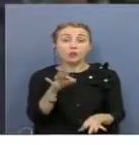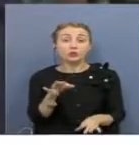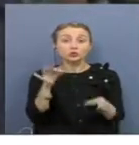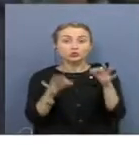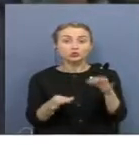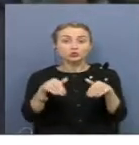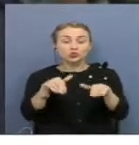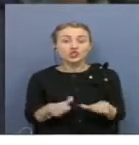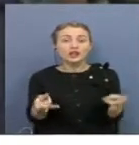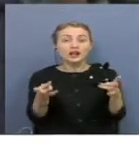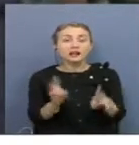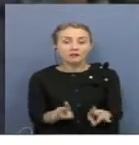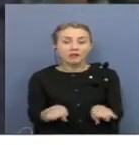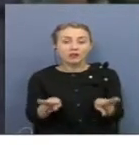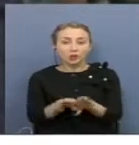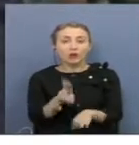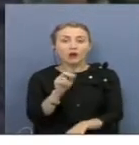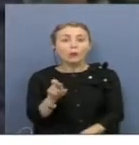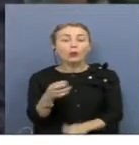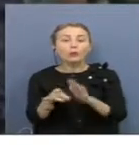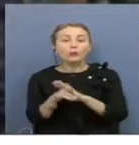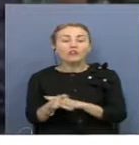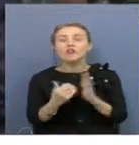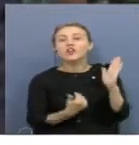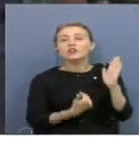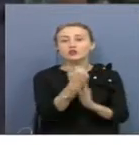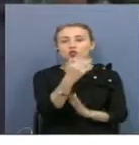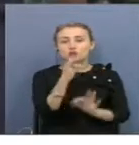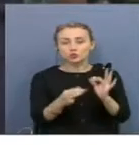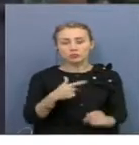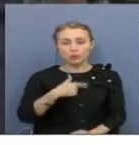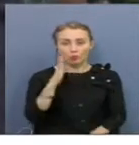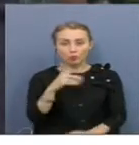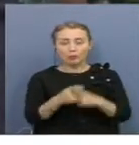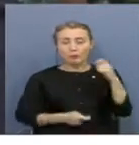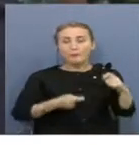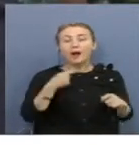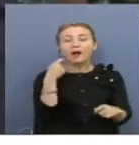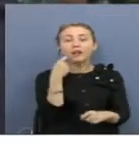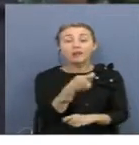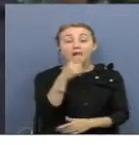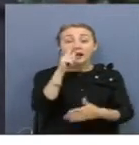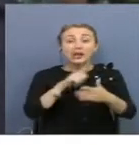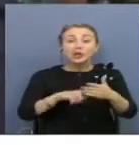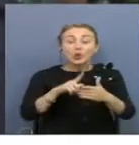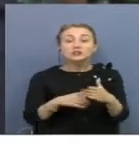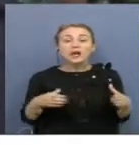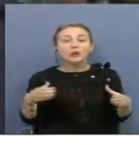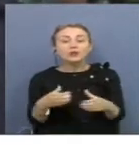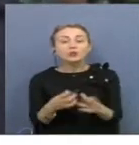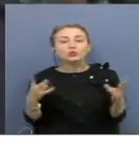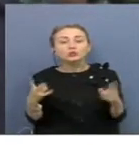бұл мәселеде жоғары сот соңғы шешімді шығарады. Себебі тек діни бірлестіктер ғана емес, сондай-ақ діни бірлестіктерден шығып